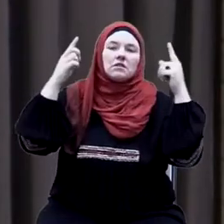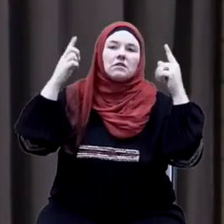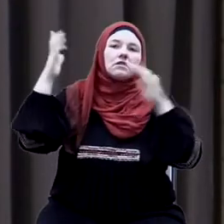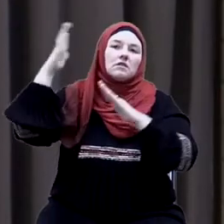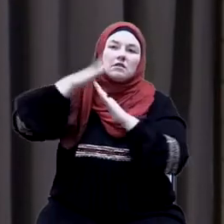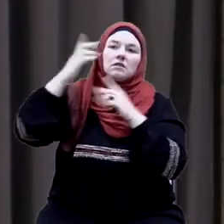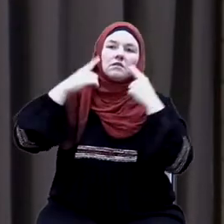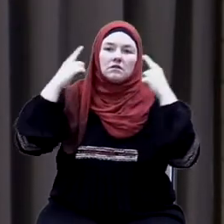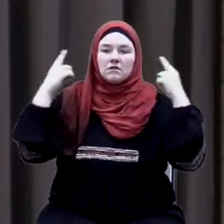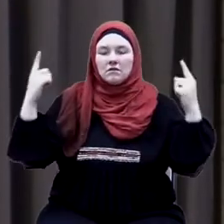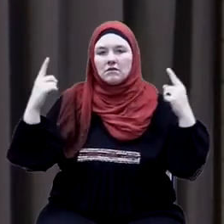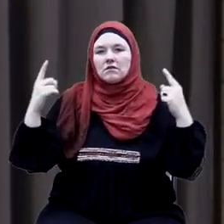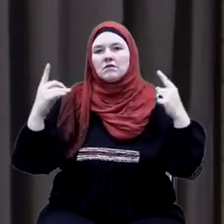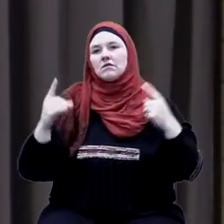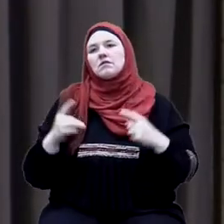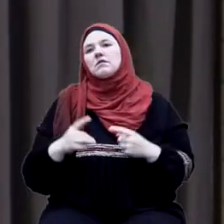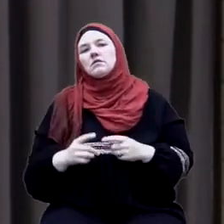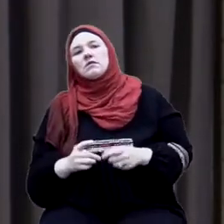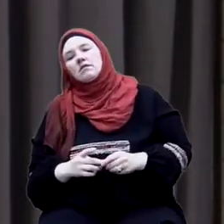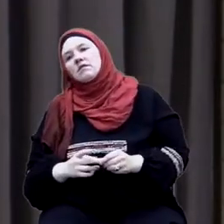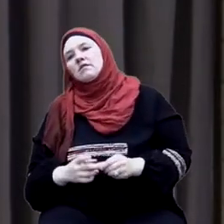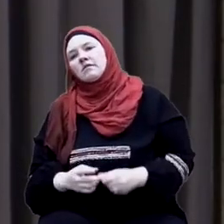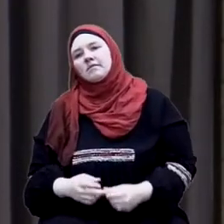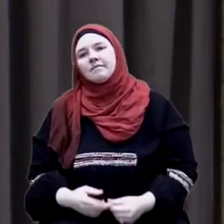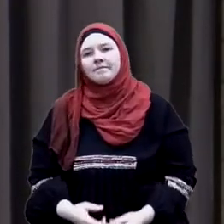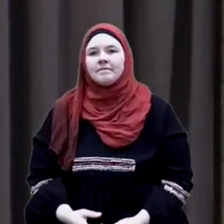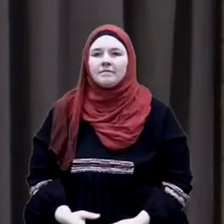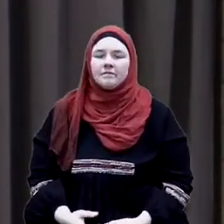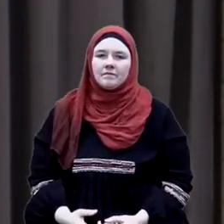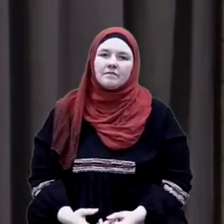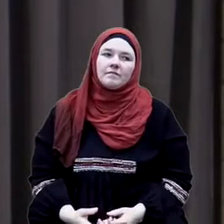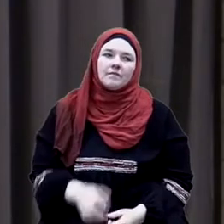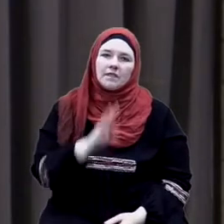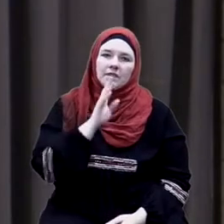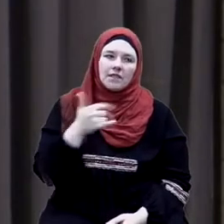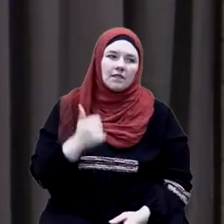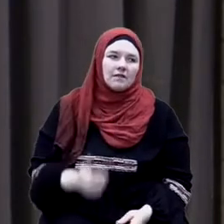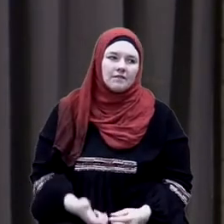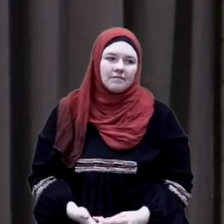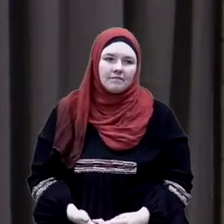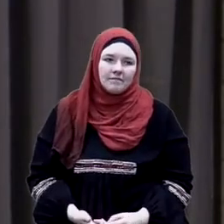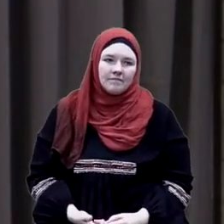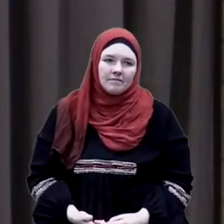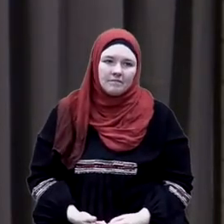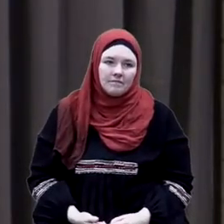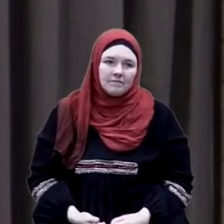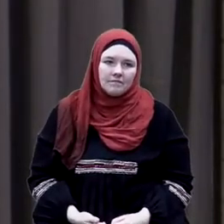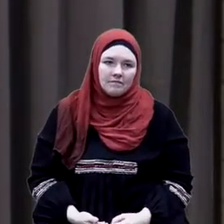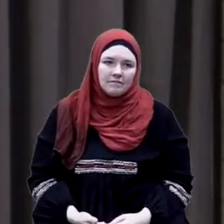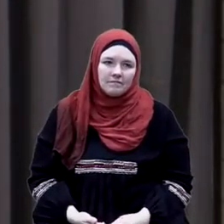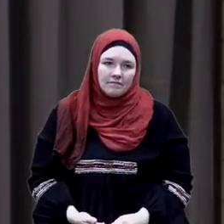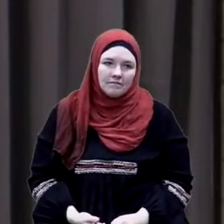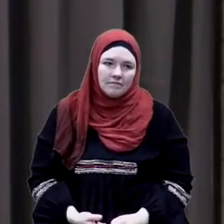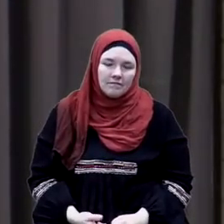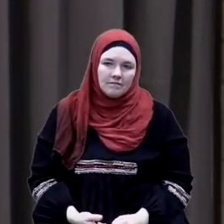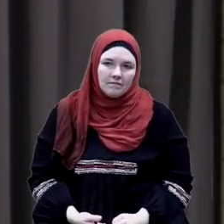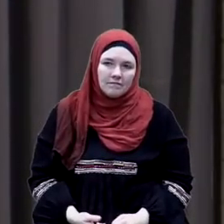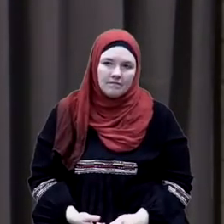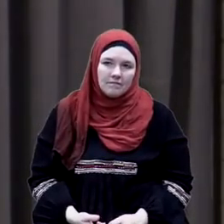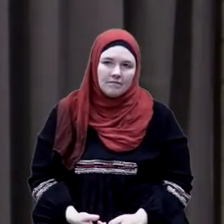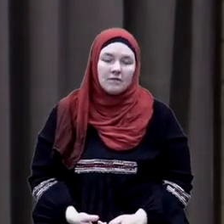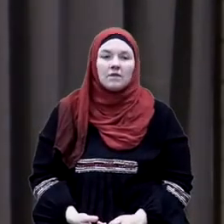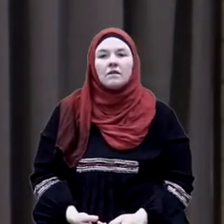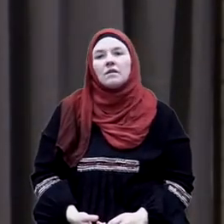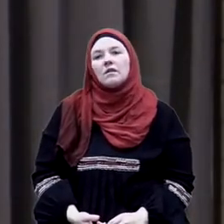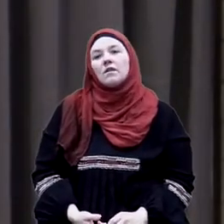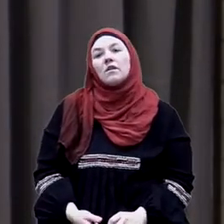hereafter, فَمَنْ زُحْزِحَ عَنِ النَّارِ وَأُدْخِلَ الْجَنَّةِ فَقَدْ فَازِ. He who